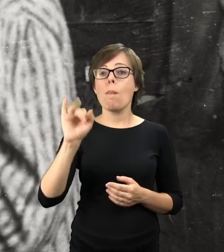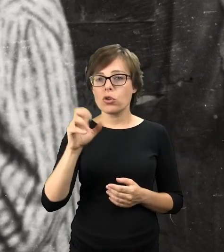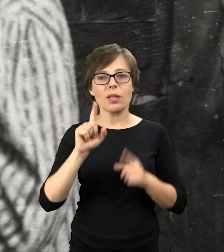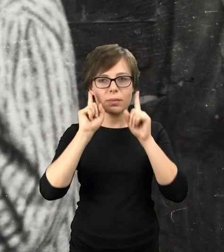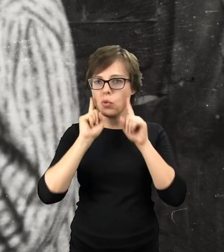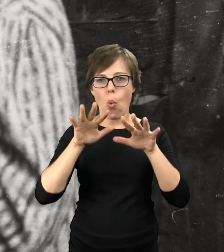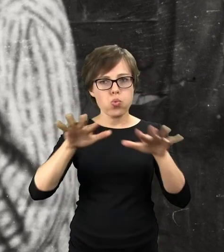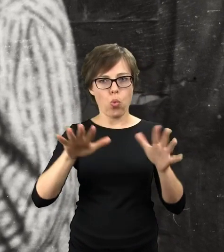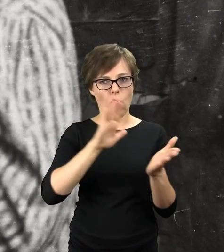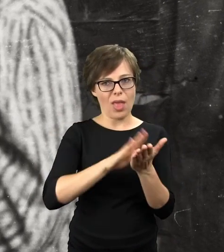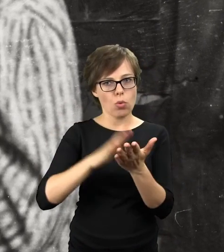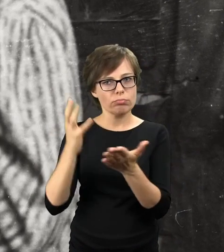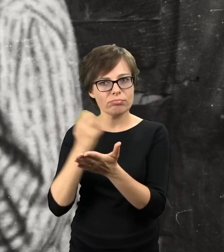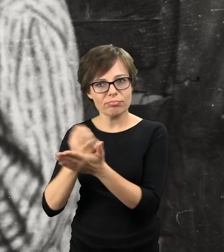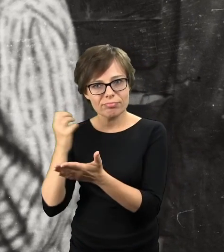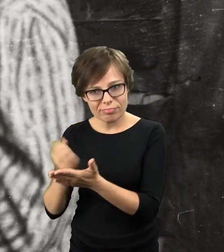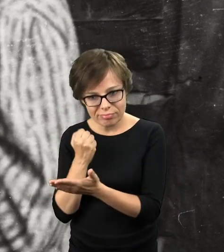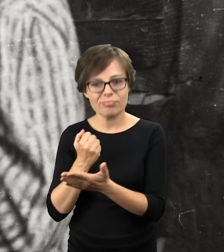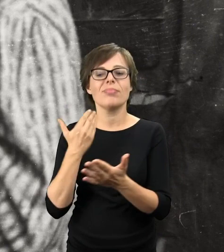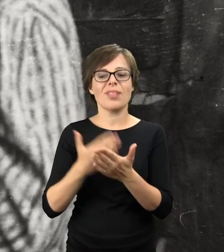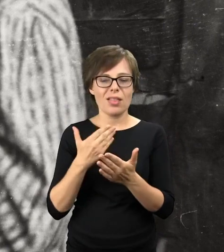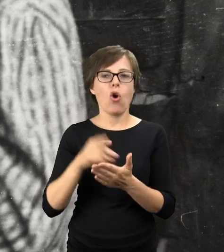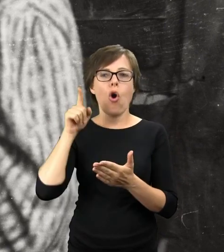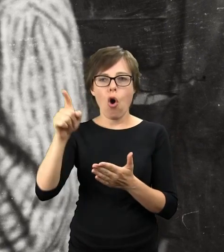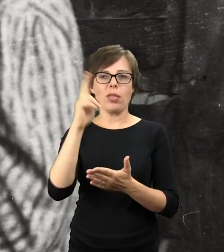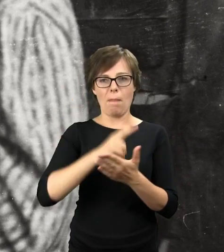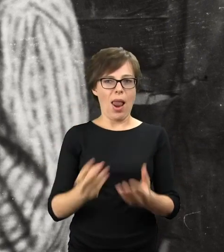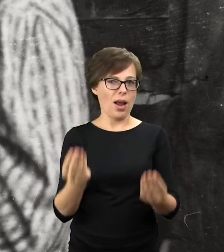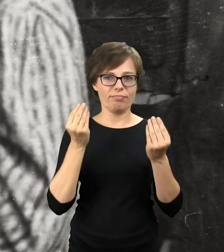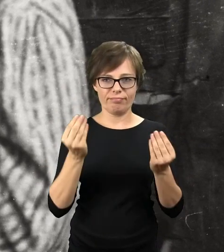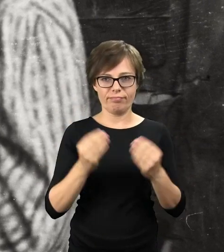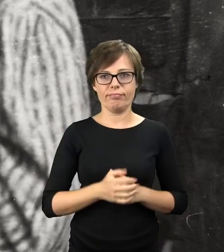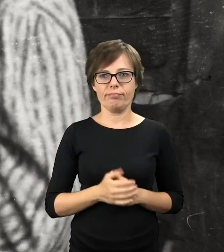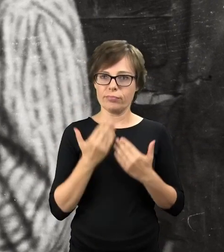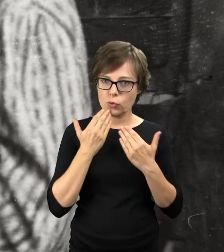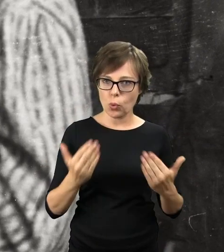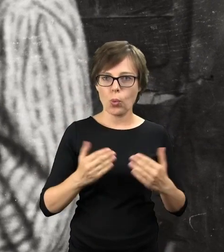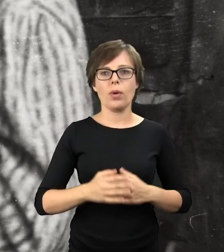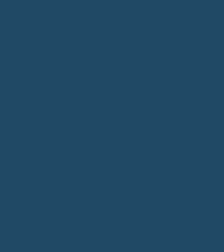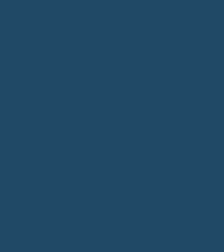zebrała rzeczywiście wystarczająco dużo, by przypieczętować swoją wielkość. Dziękuję.